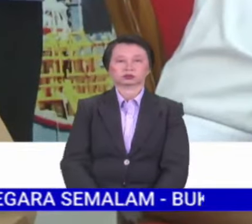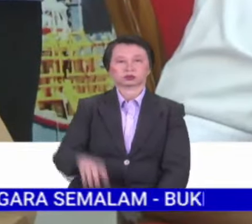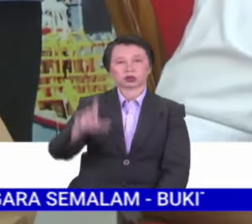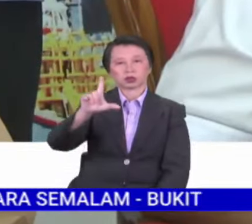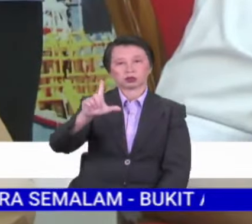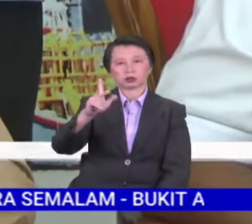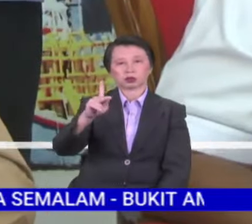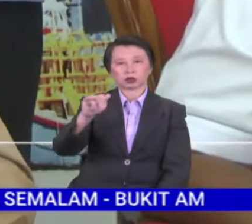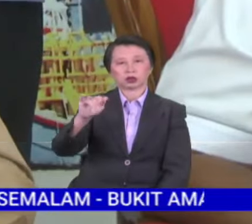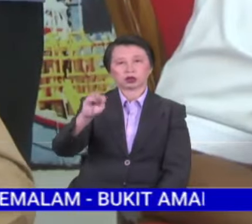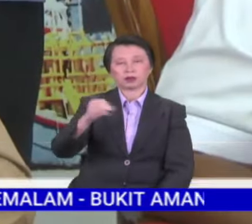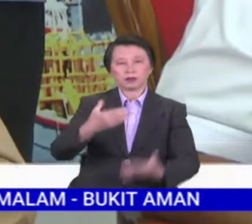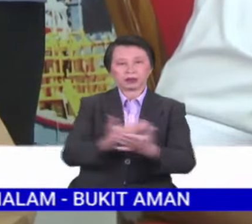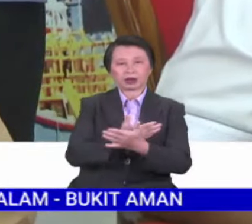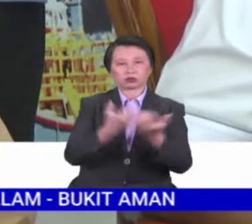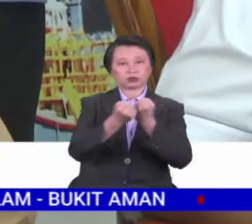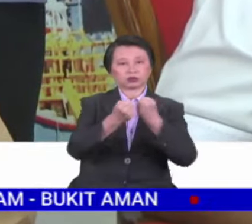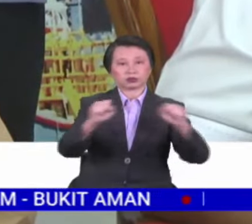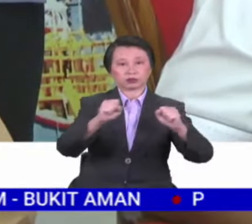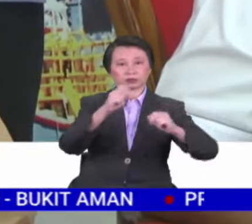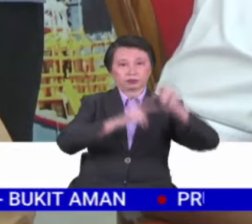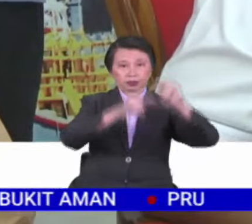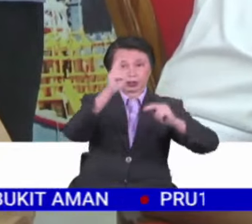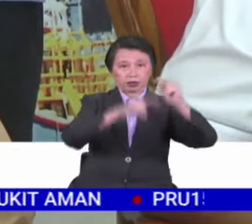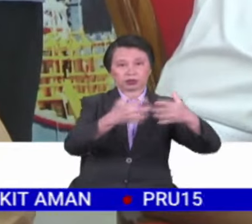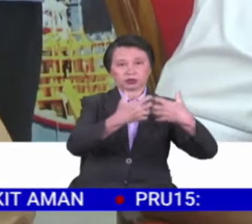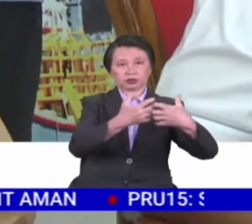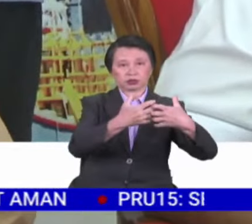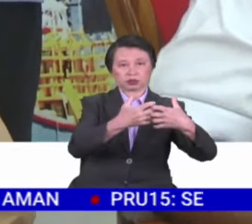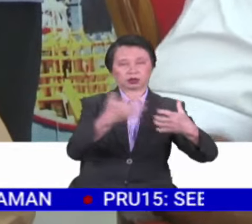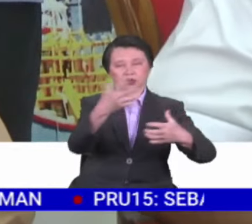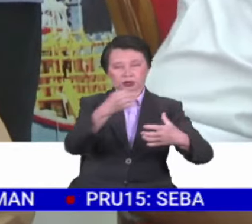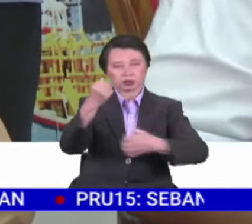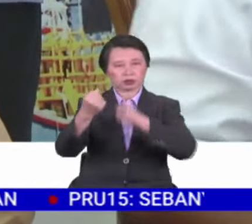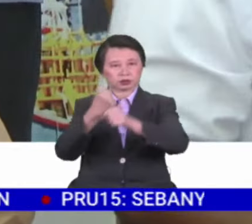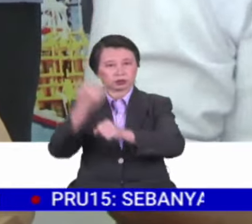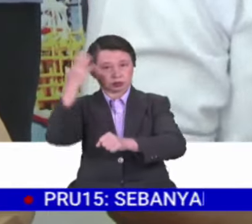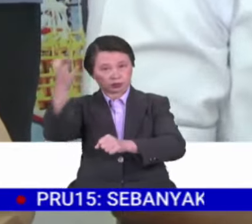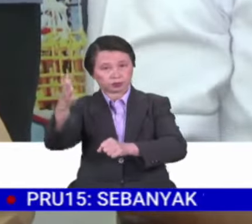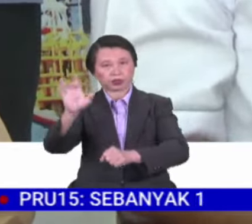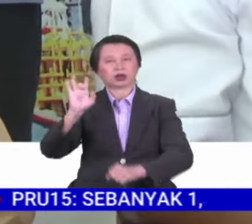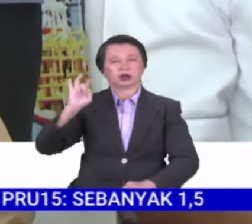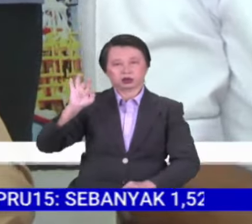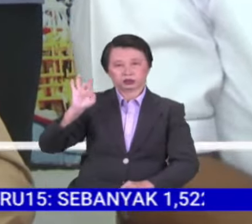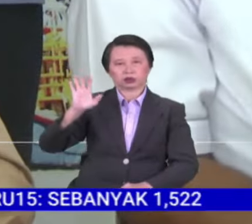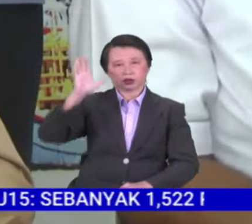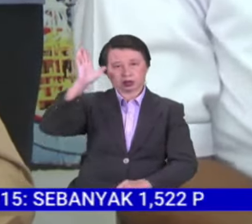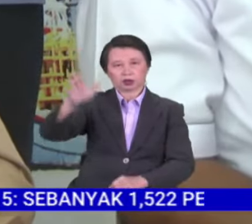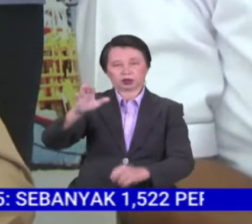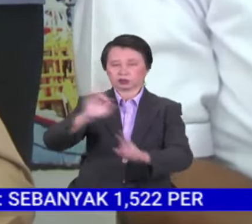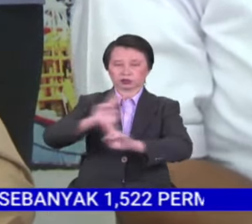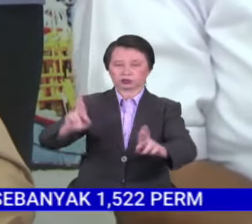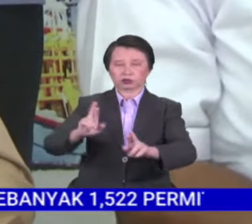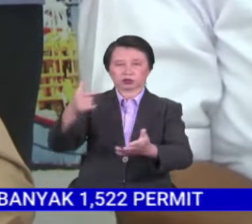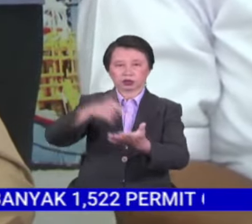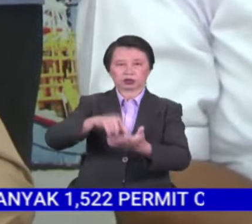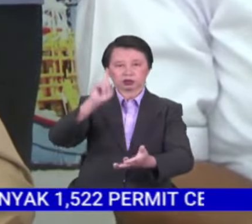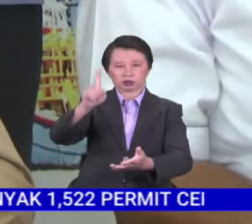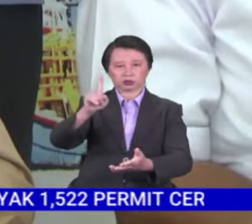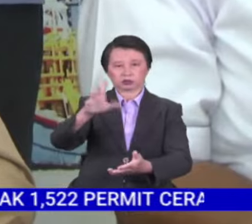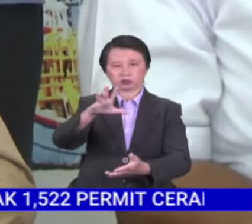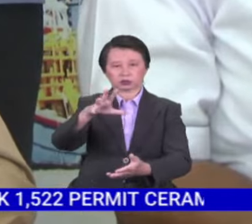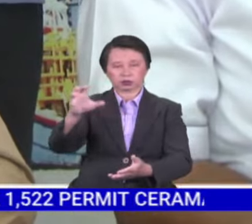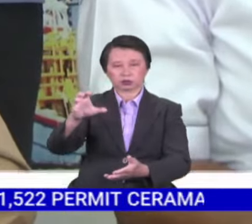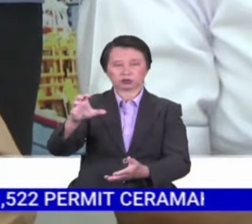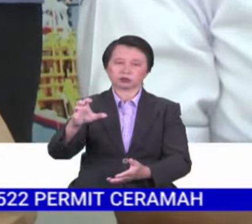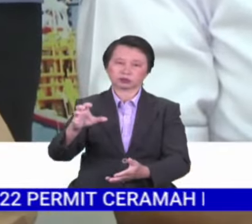LKM baru siap bina kilang dan tahun depan insya-Allah kita akan dapat menyediakan sebanyak 500